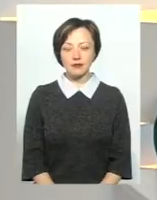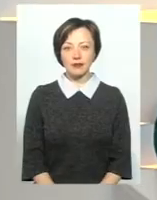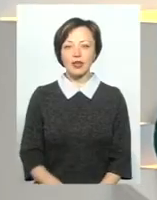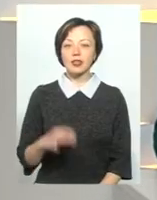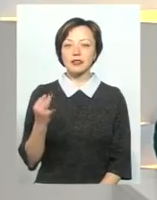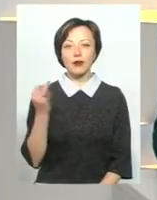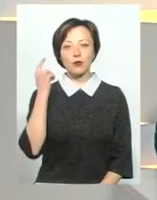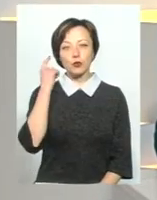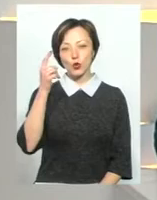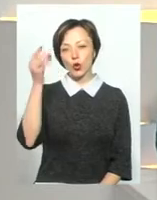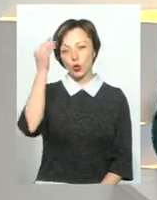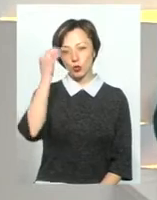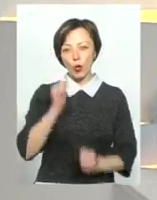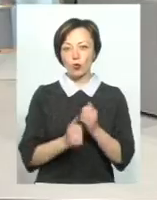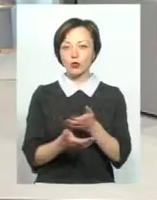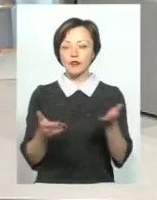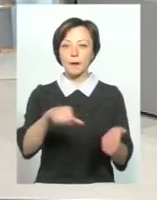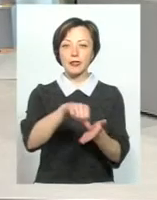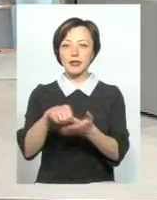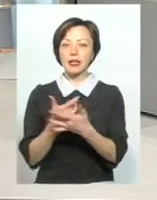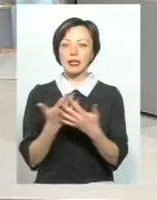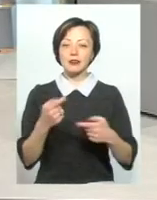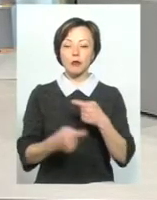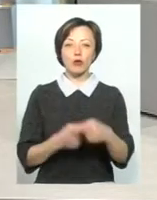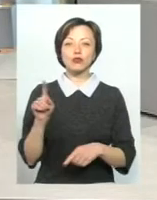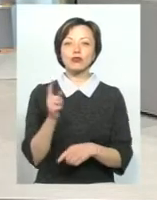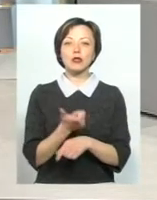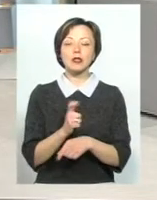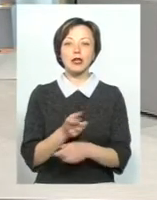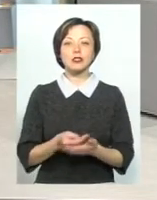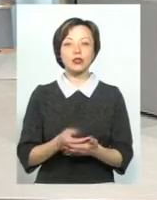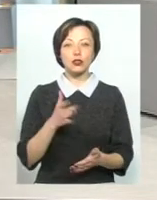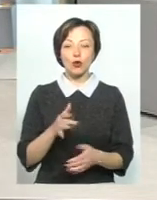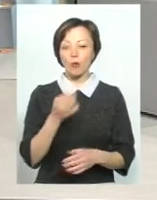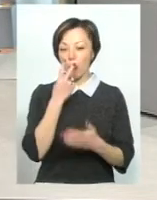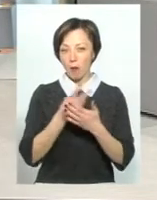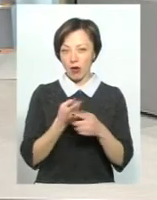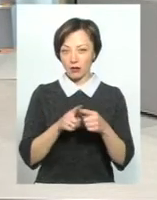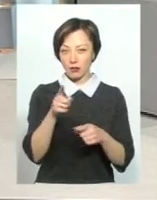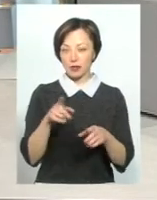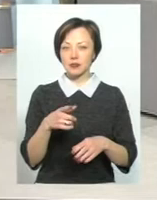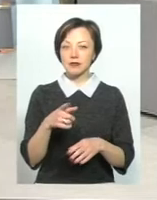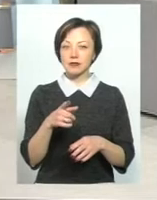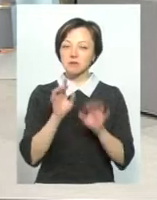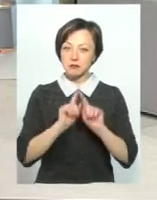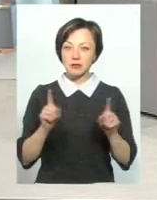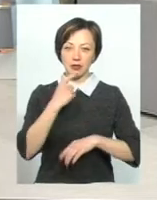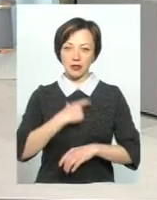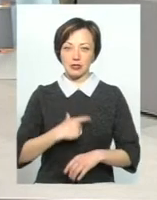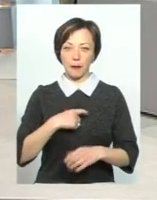Цікаво почути думку кожного з вас, представників різних поколінь. Що найціннішого у побаченому ви відзначили для